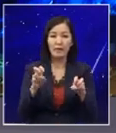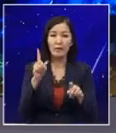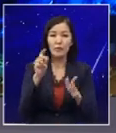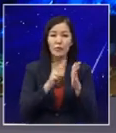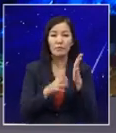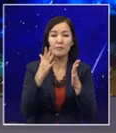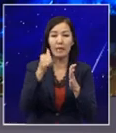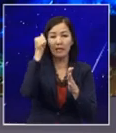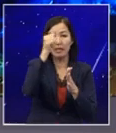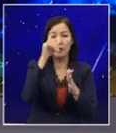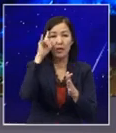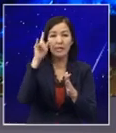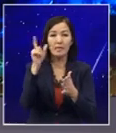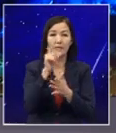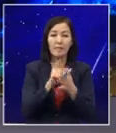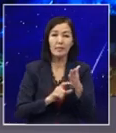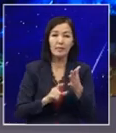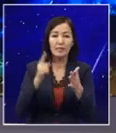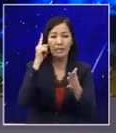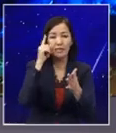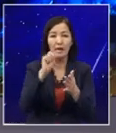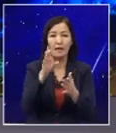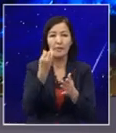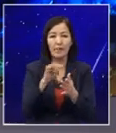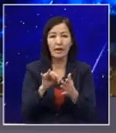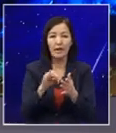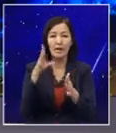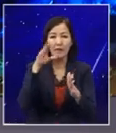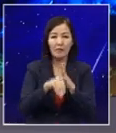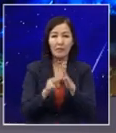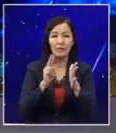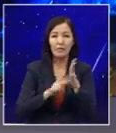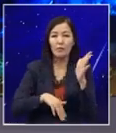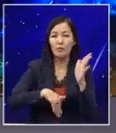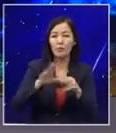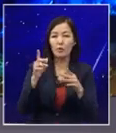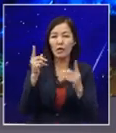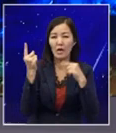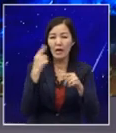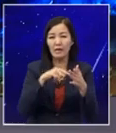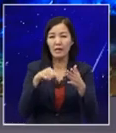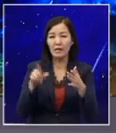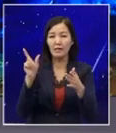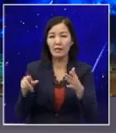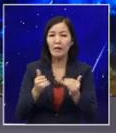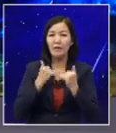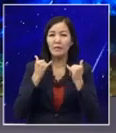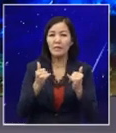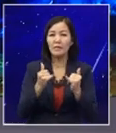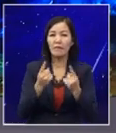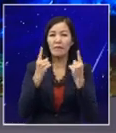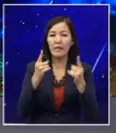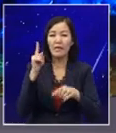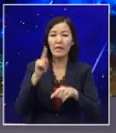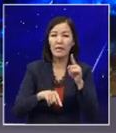175-летию казахского поэта и мыслителя Абая. В произведении собраны стихи 70 лучших акынов ЖТСУ, посвященных достойному сыну